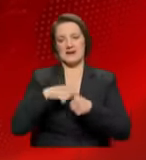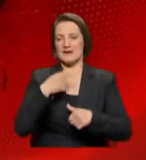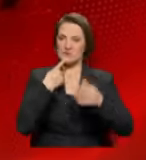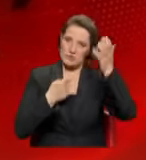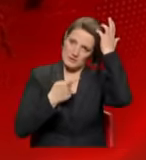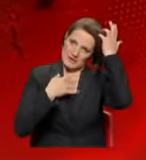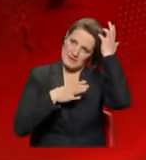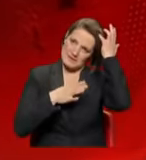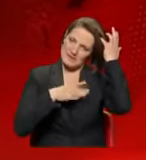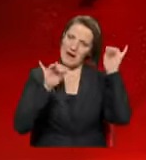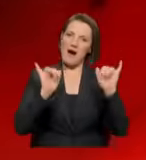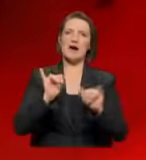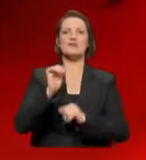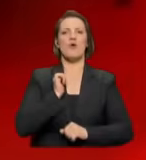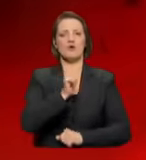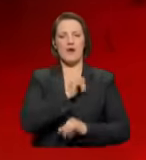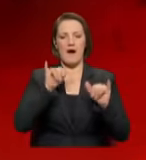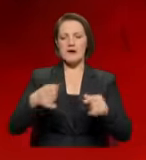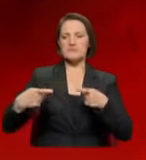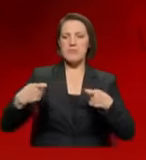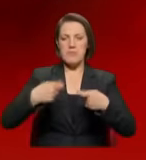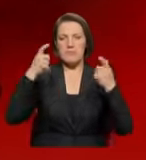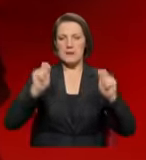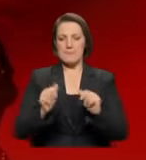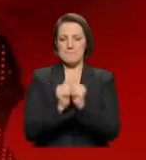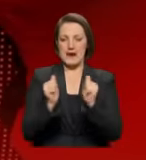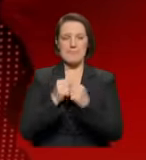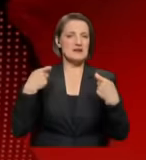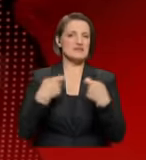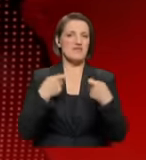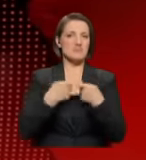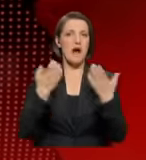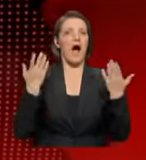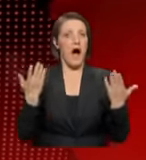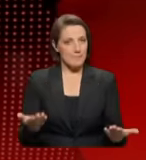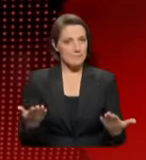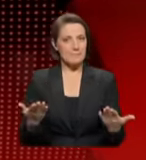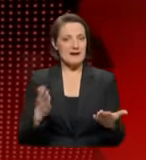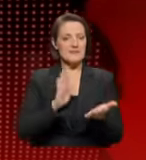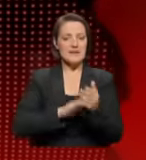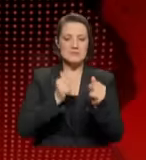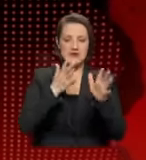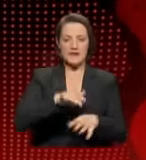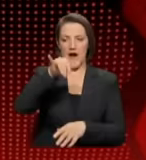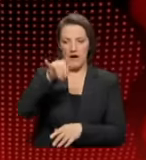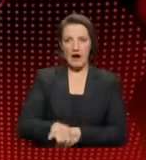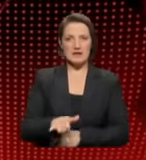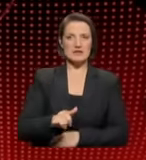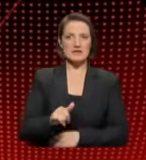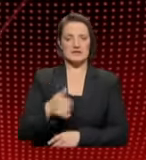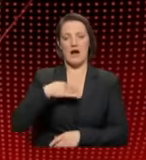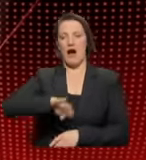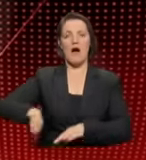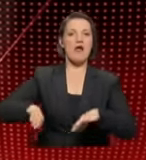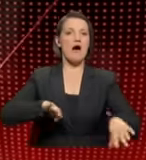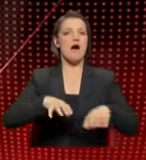gündeme getirmek isterim. Aynı orduda aynı çatışmaya girip beraber savaşmak ama tazminat ve özlük haklarına gelince